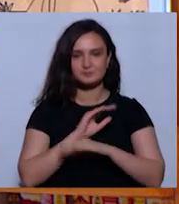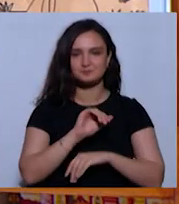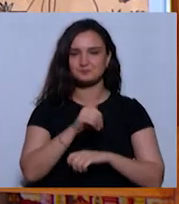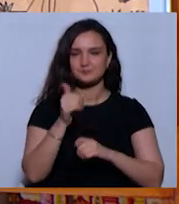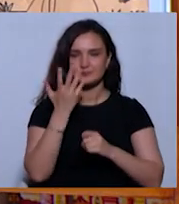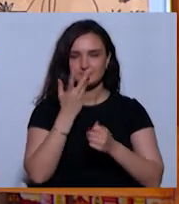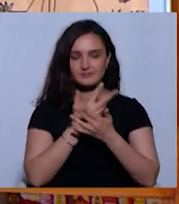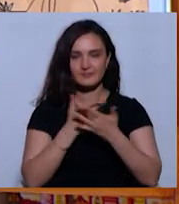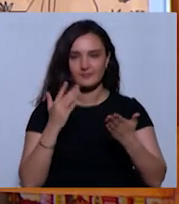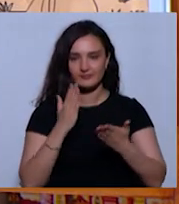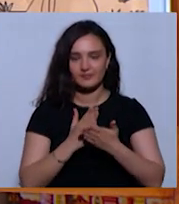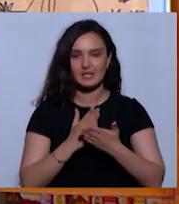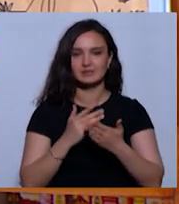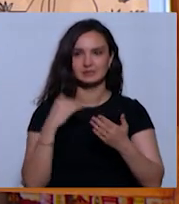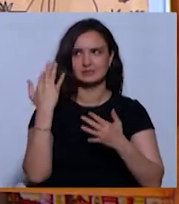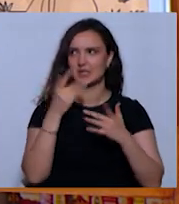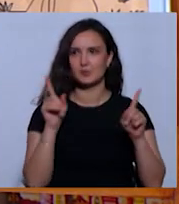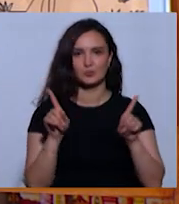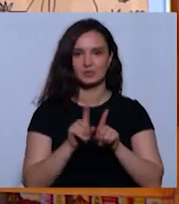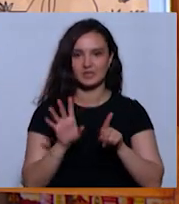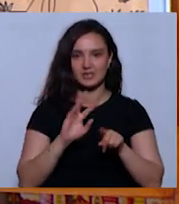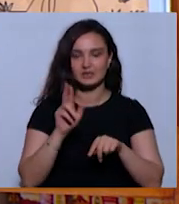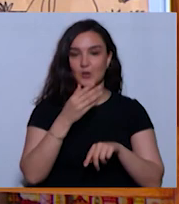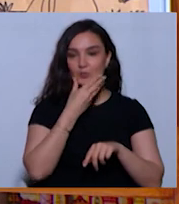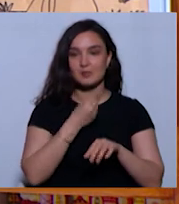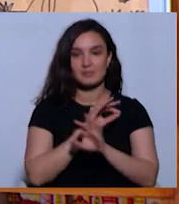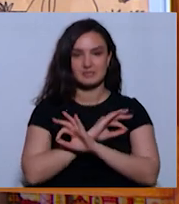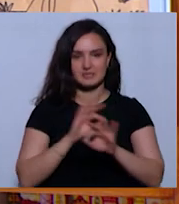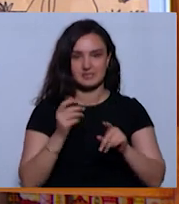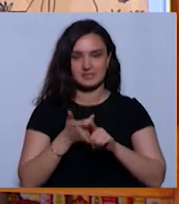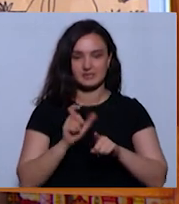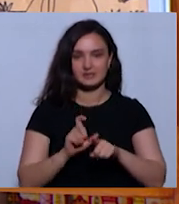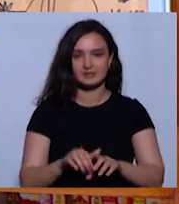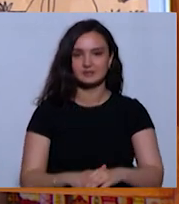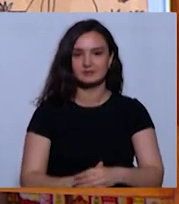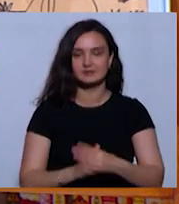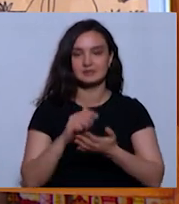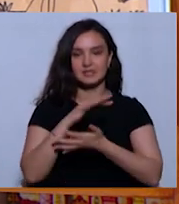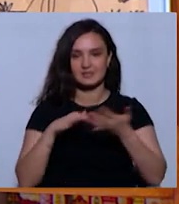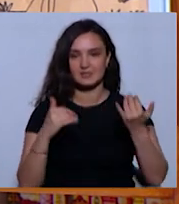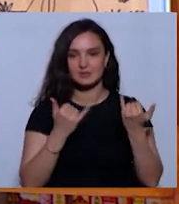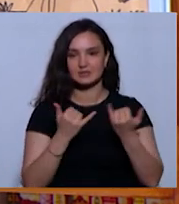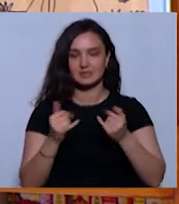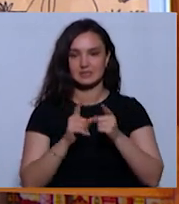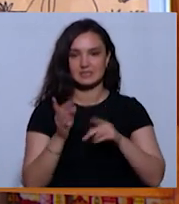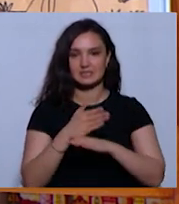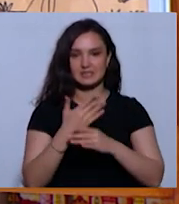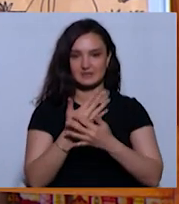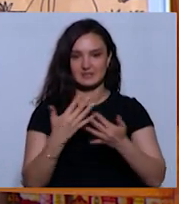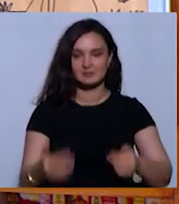როგორი ფერებია წარმოუდგენელი და ულამაზესი. გავაგრძელოთ ახლა ეს